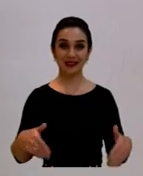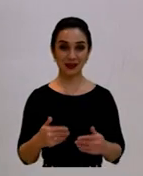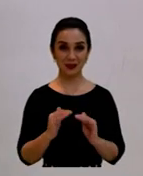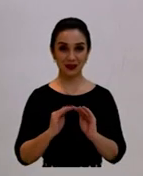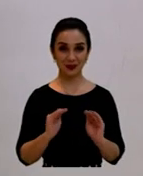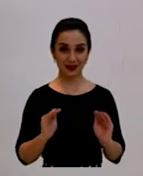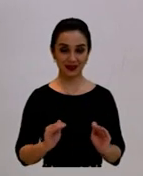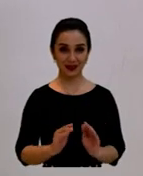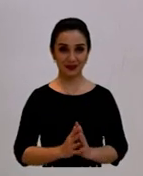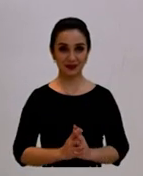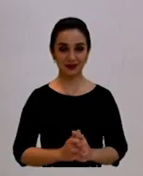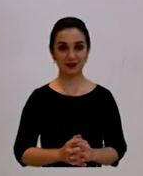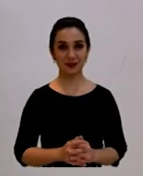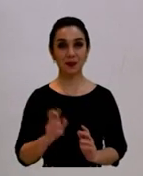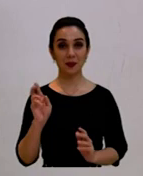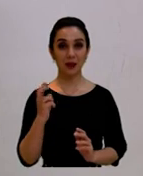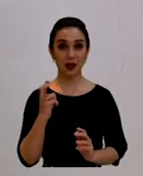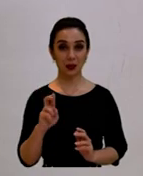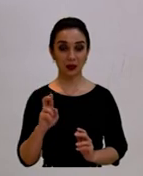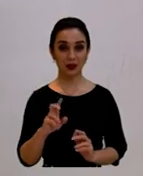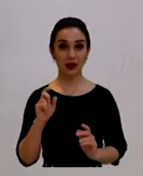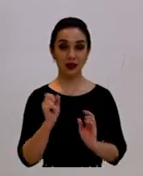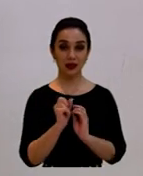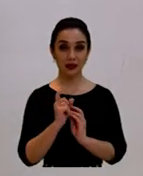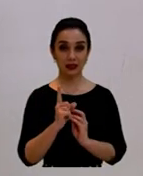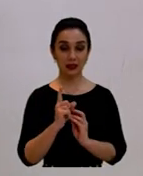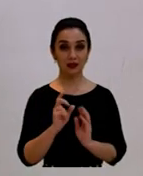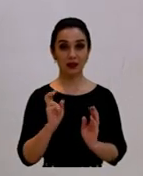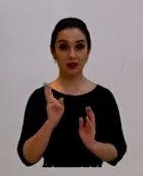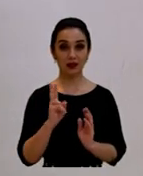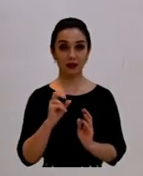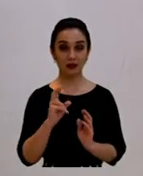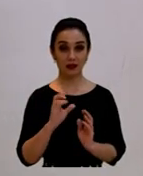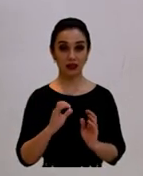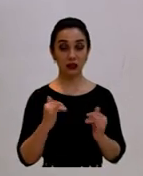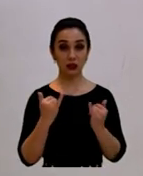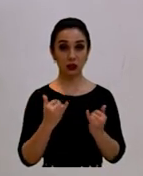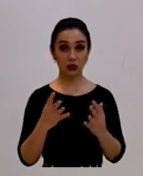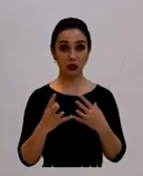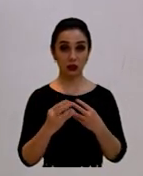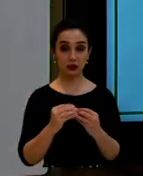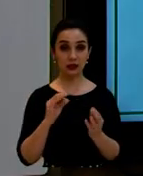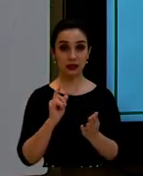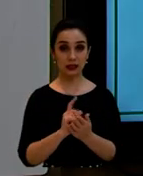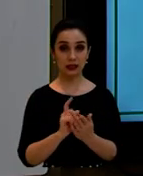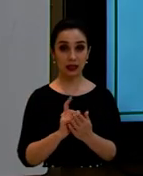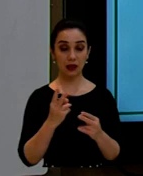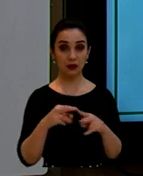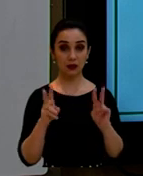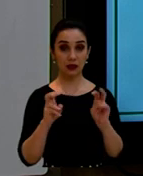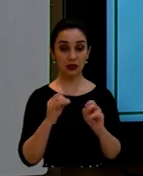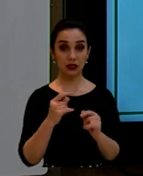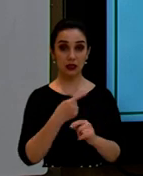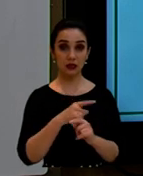Здравствуйте, ребята! Биология, 11 класс. Сегодня наша с вами тема «Движущие